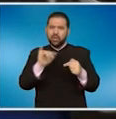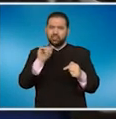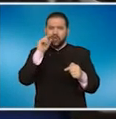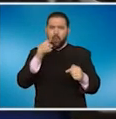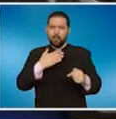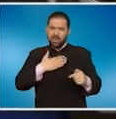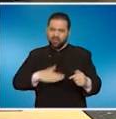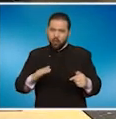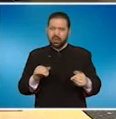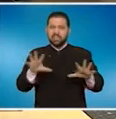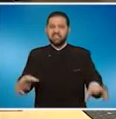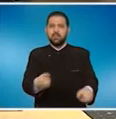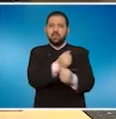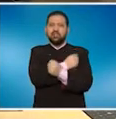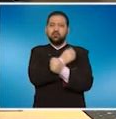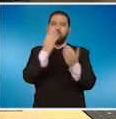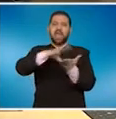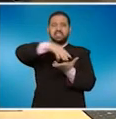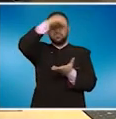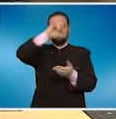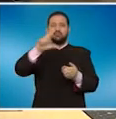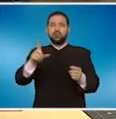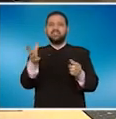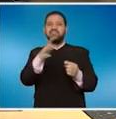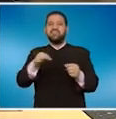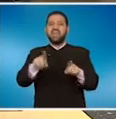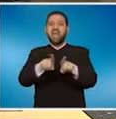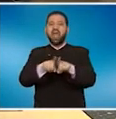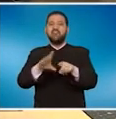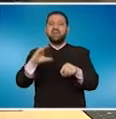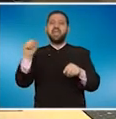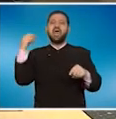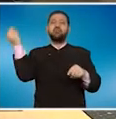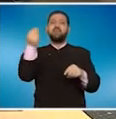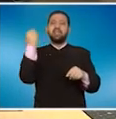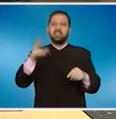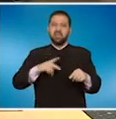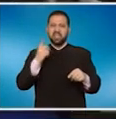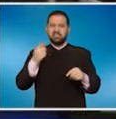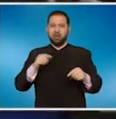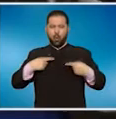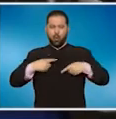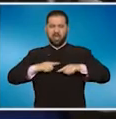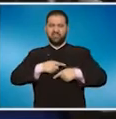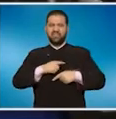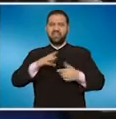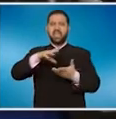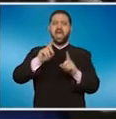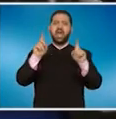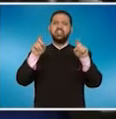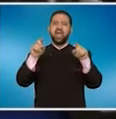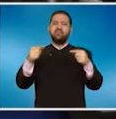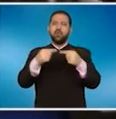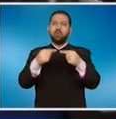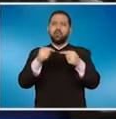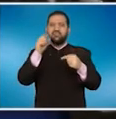celor care doresc să se asemene cu Dumnezeu. Este o invidie, nu? A duhurilor celor rele